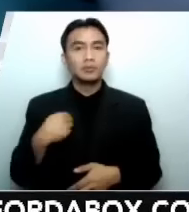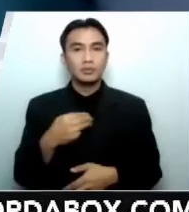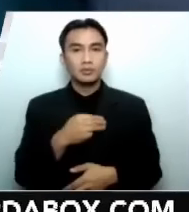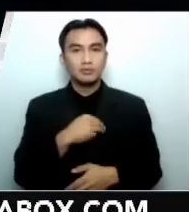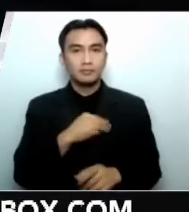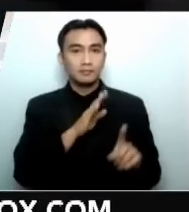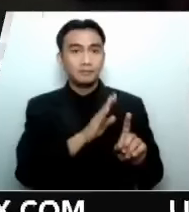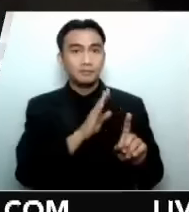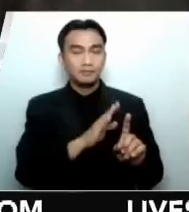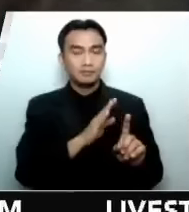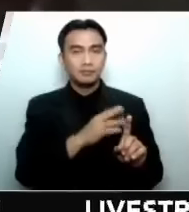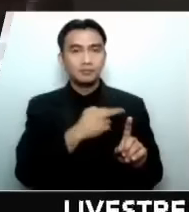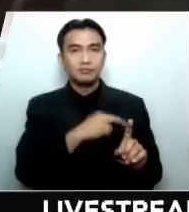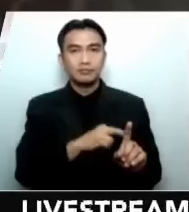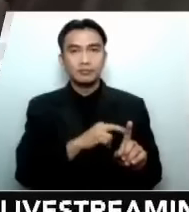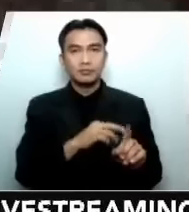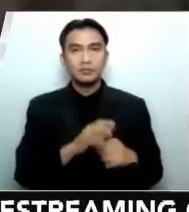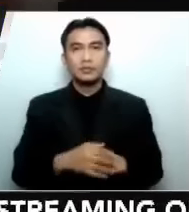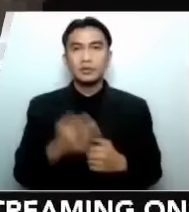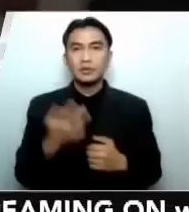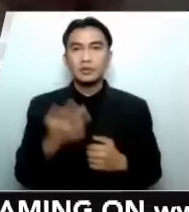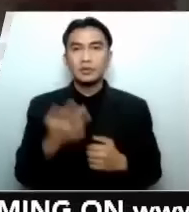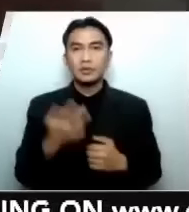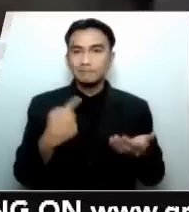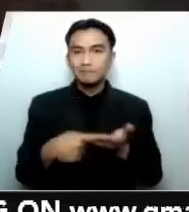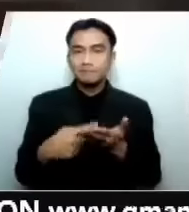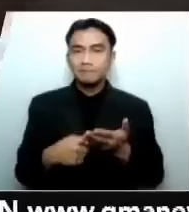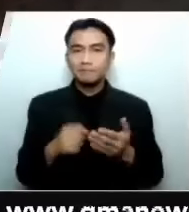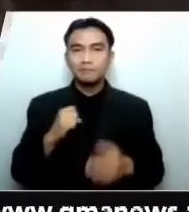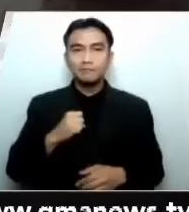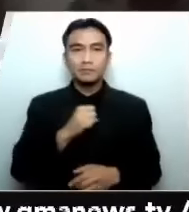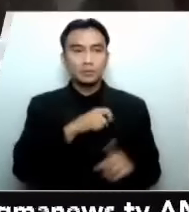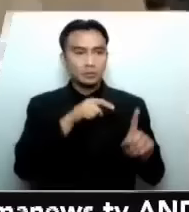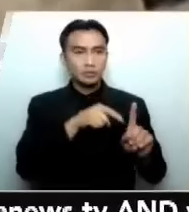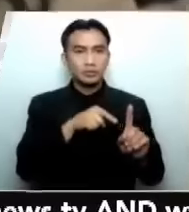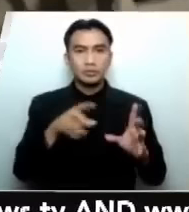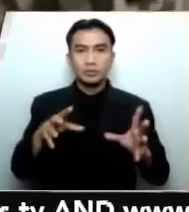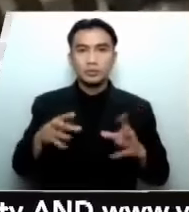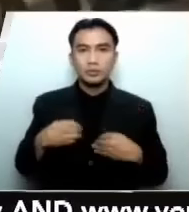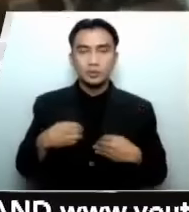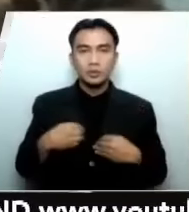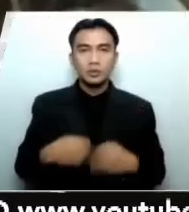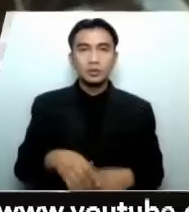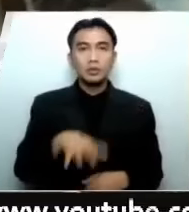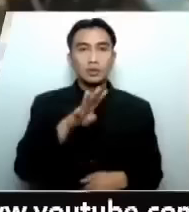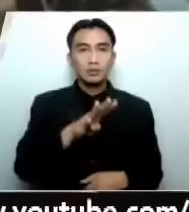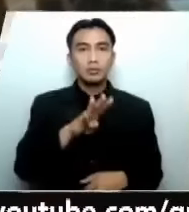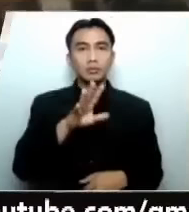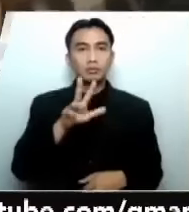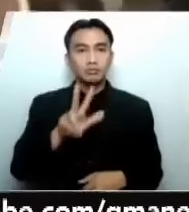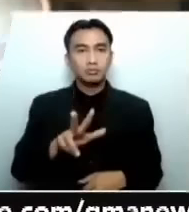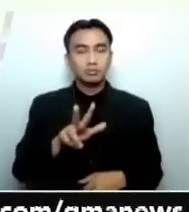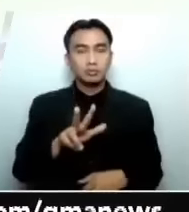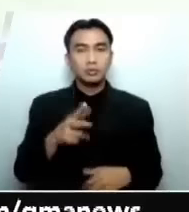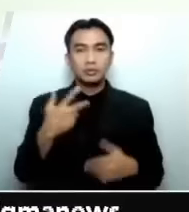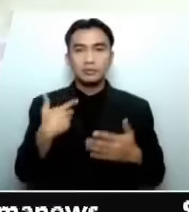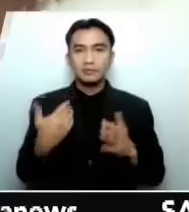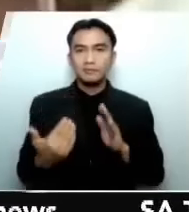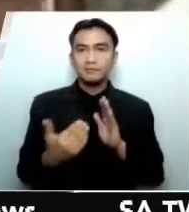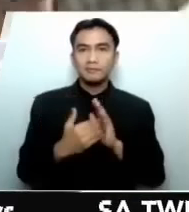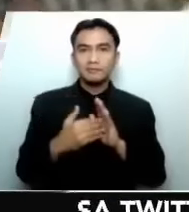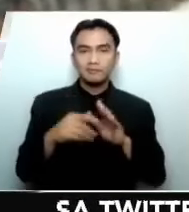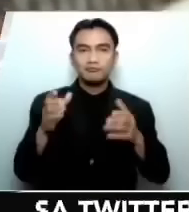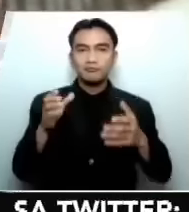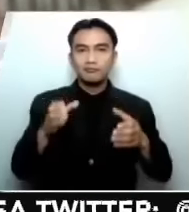ng Senado. Handa na raw si Quiboloy na harapin ang 43 kaso laban sa kanya sa Amerika, kabilang ang sex